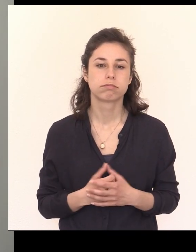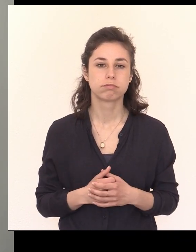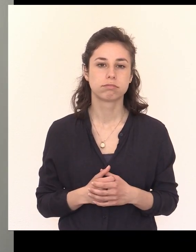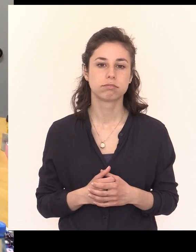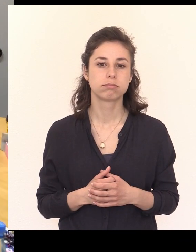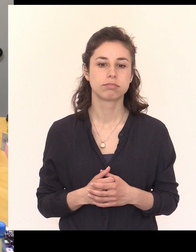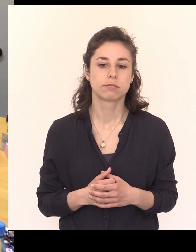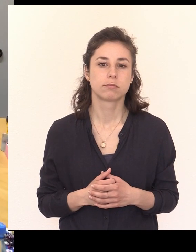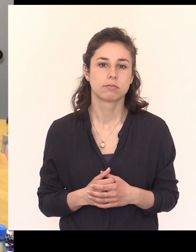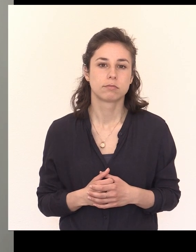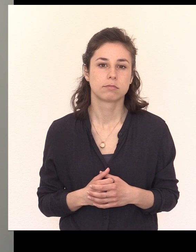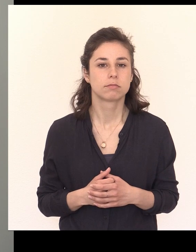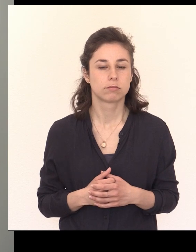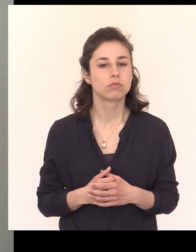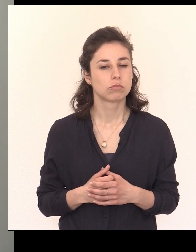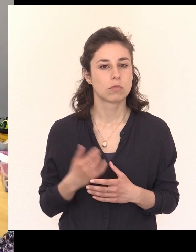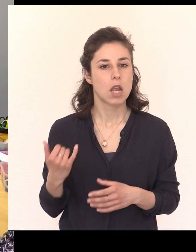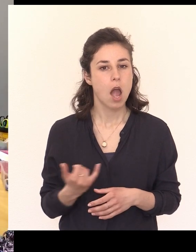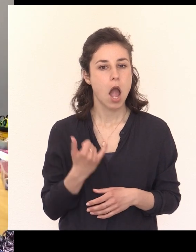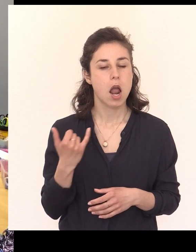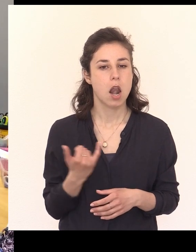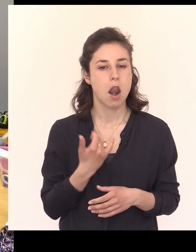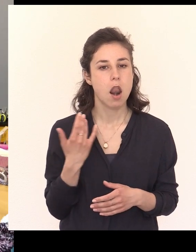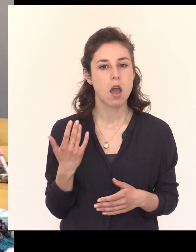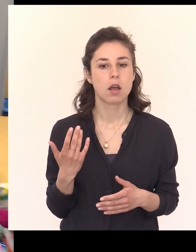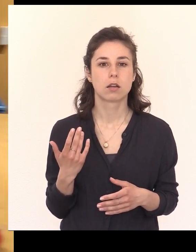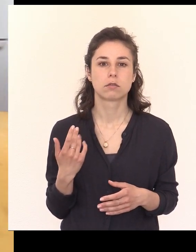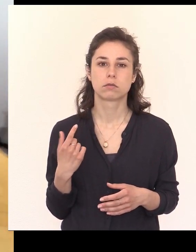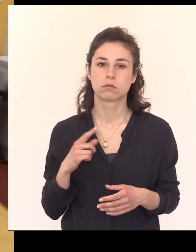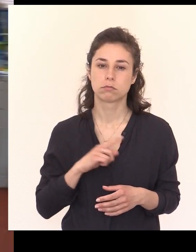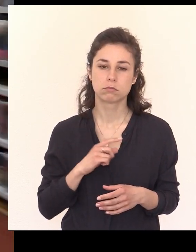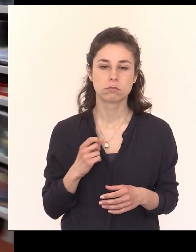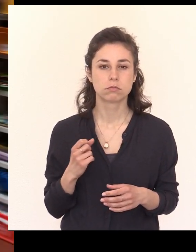Ich habe einfach jahrelang dafür